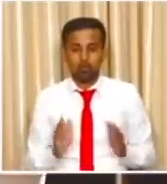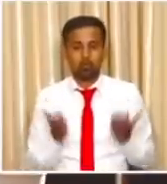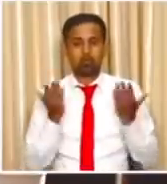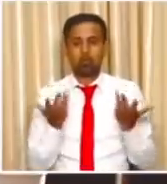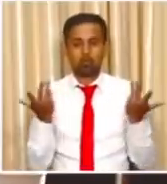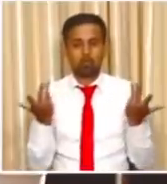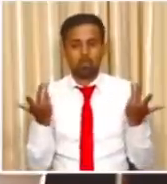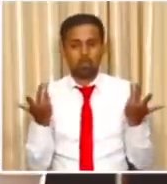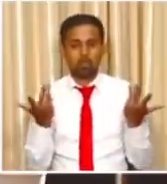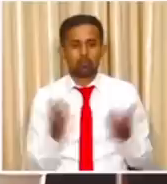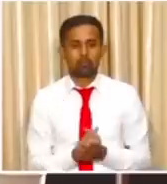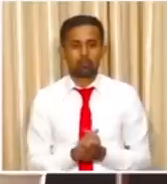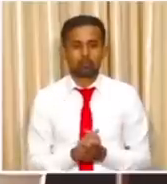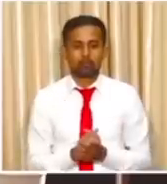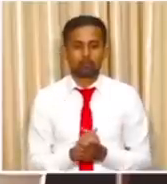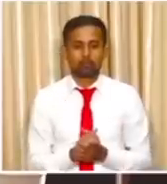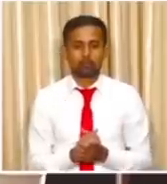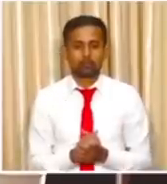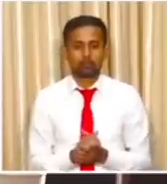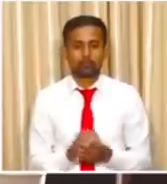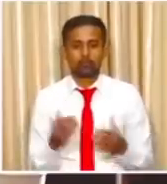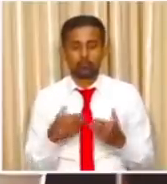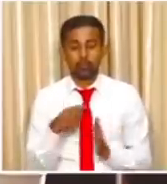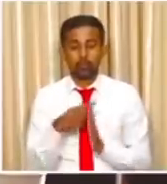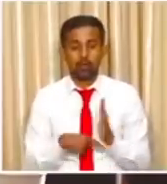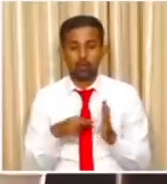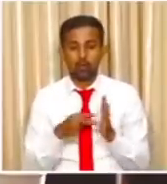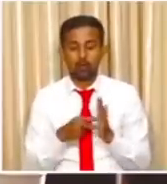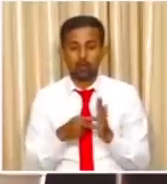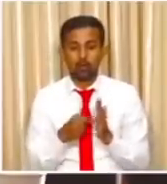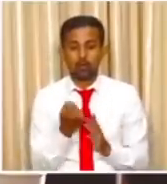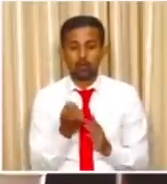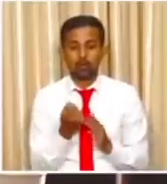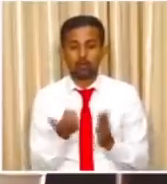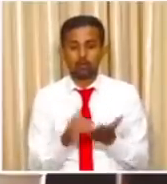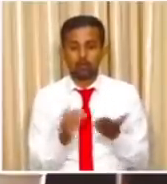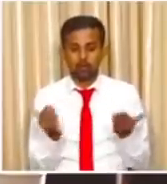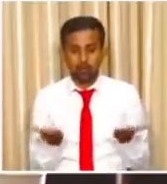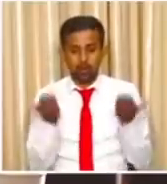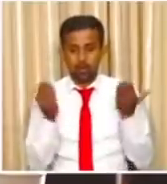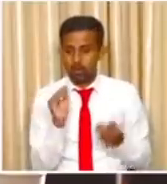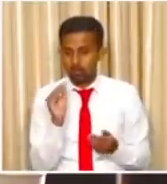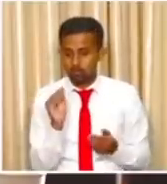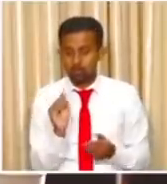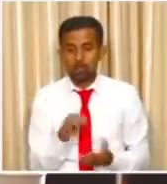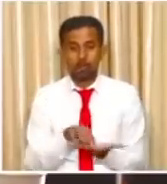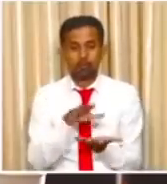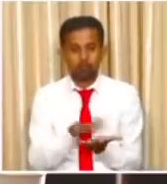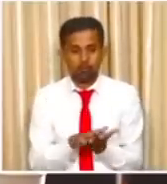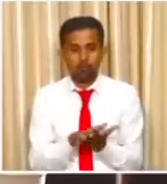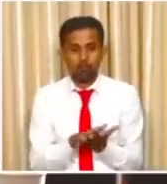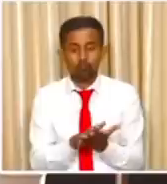බෑ. ඒ නිසා අපේ රටේ ආර්ථික යම් ප්‍රකෘති භාවයකට ගේනවා නම් අනිවාර්යයෙන් මේ ප්‍රකෘති